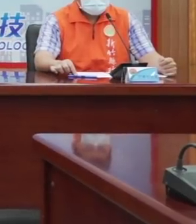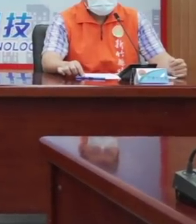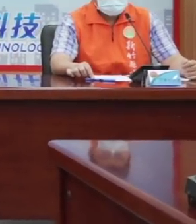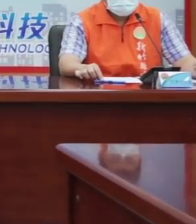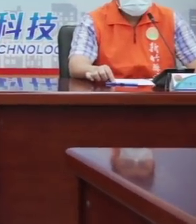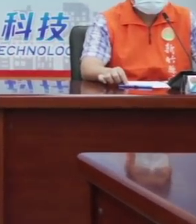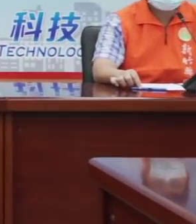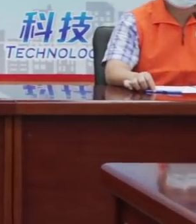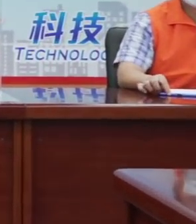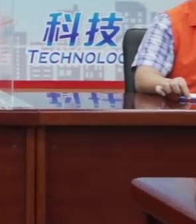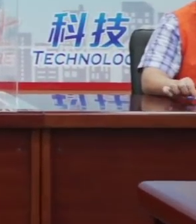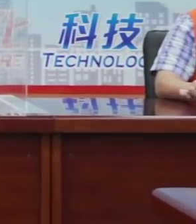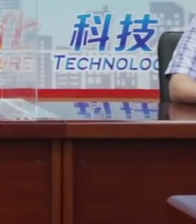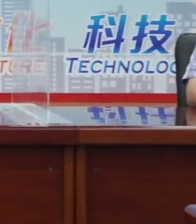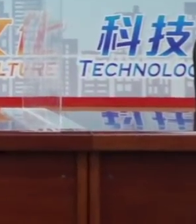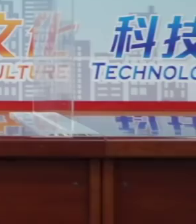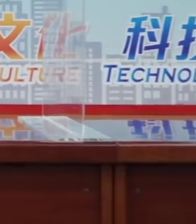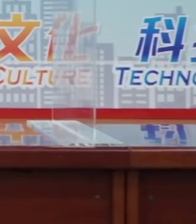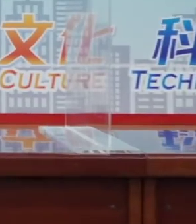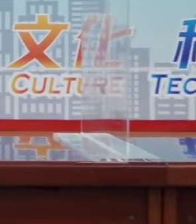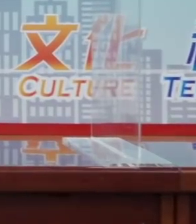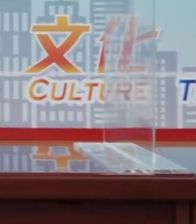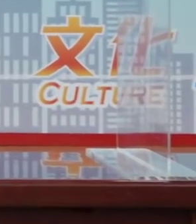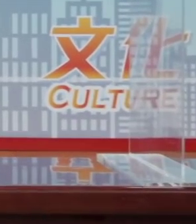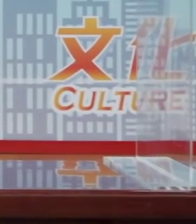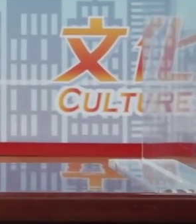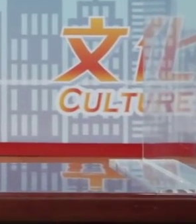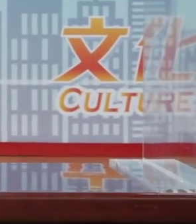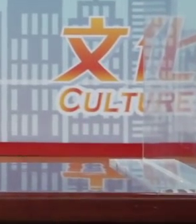针对新竹县疫情的最新情况进行说明。